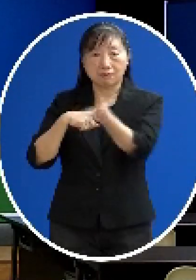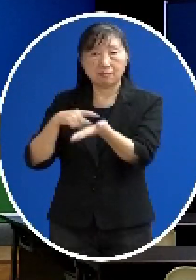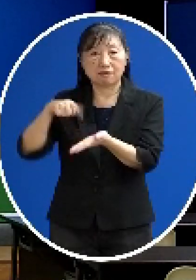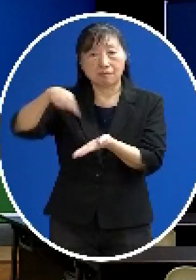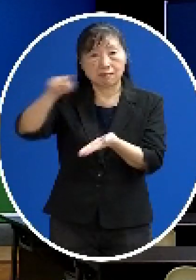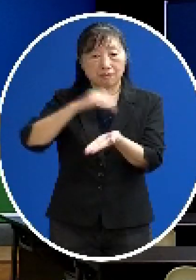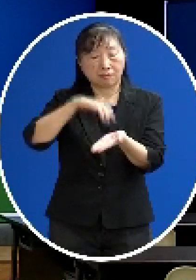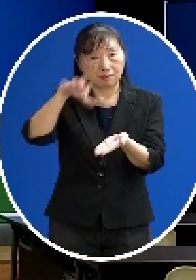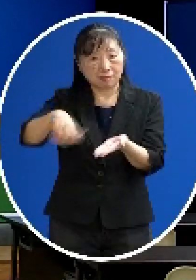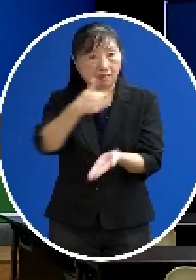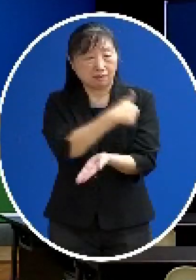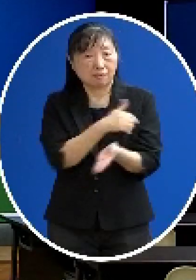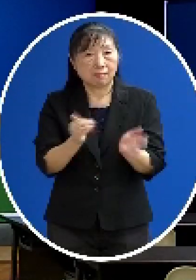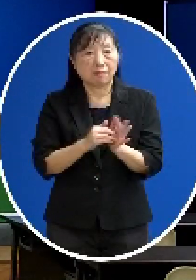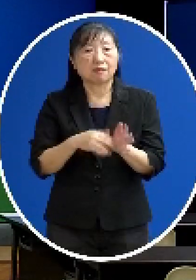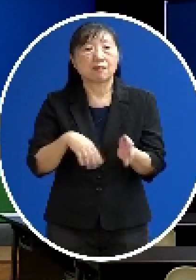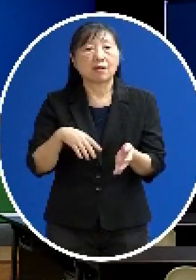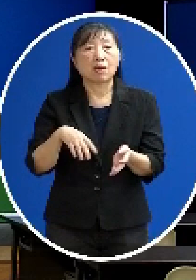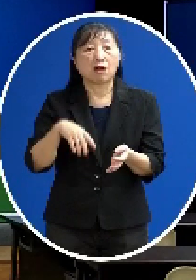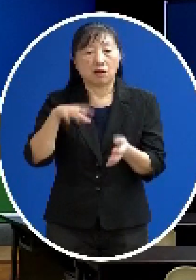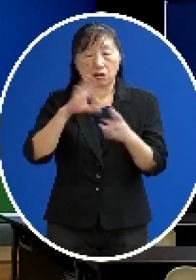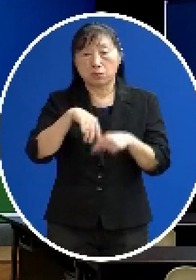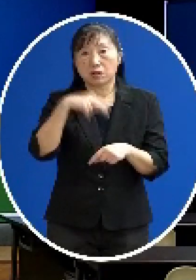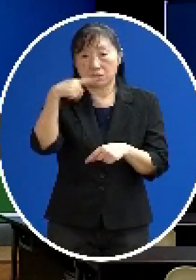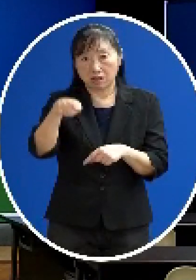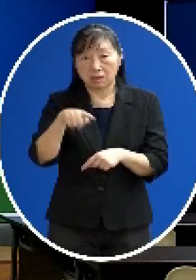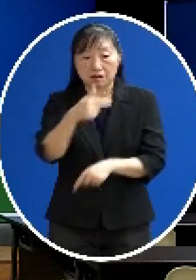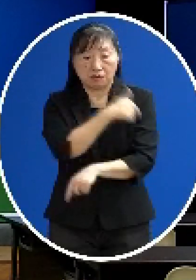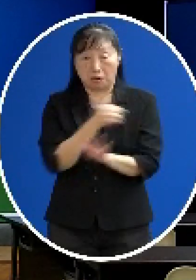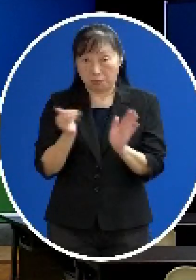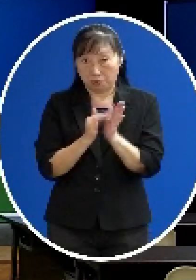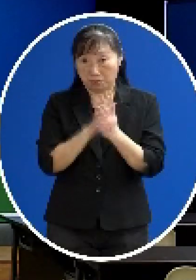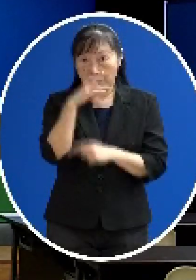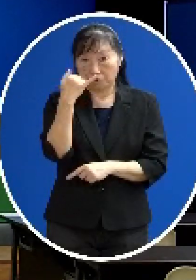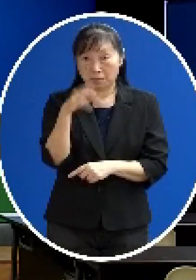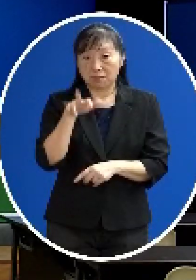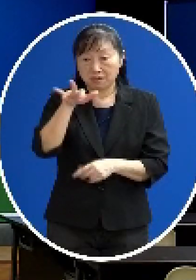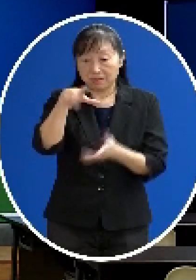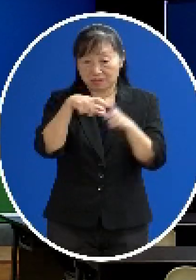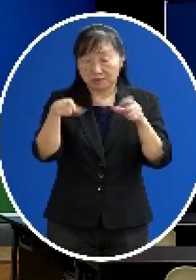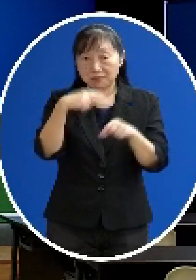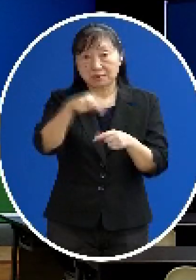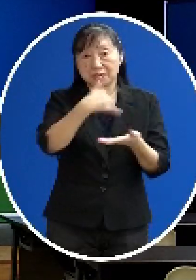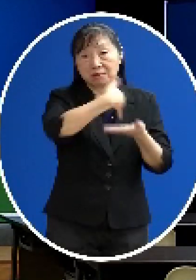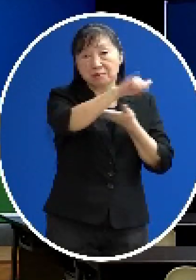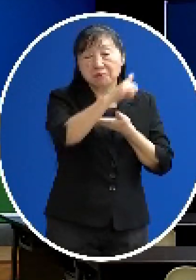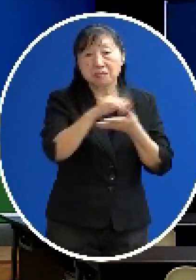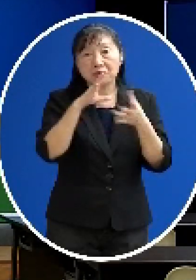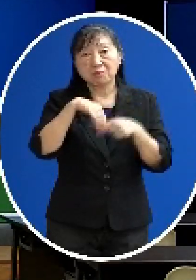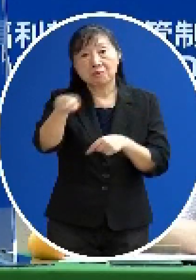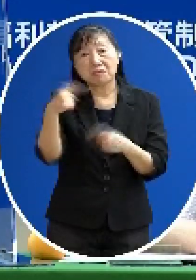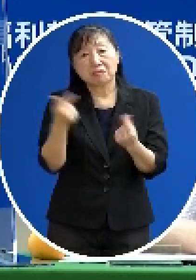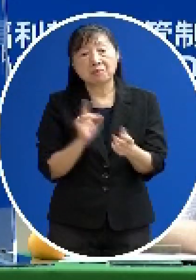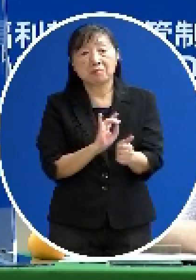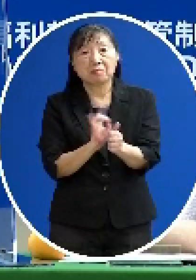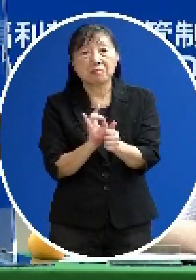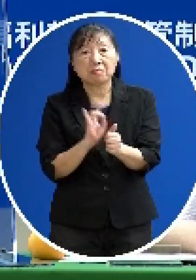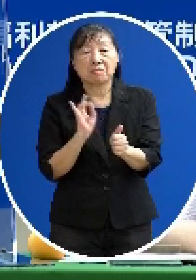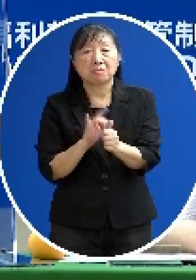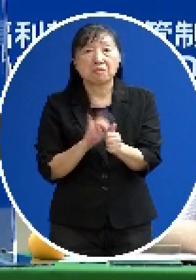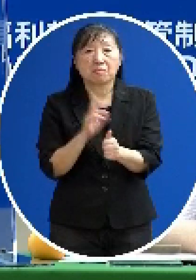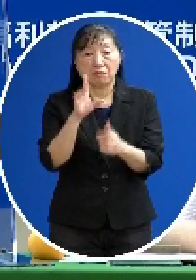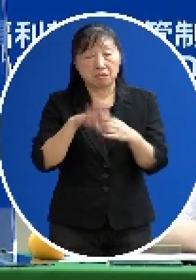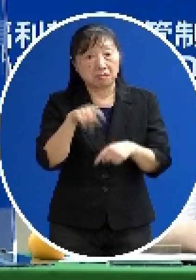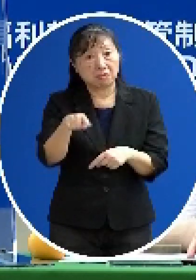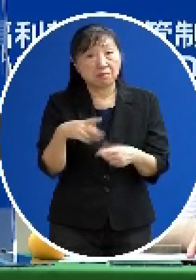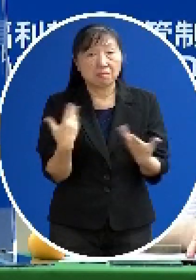打完疫苗之后再把机票退掉。请问我们有没有接获类似的情况？那怎么来防堵？谢谢。 第二剂疫苗基